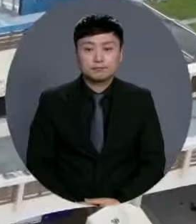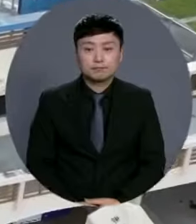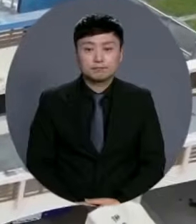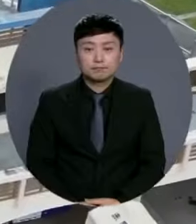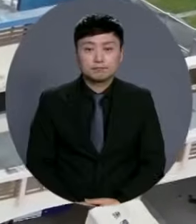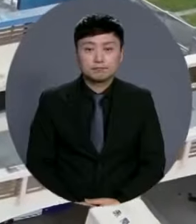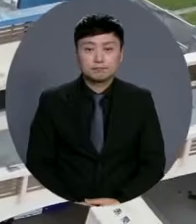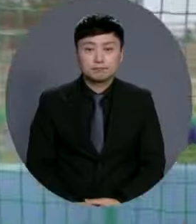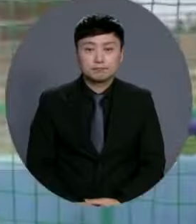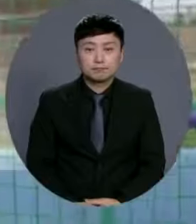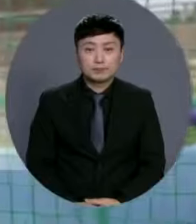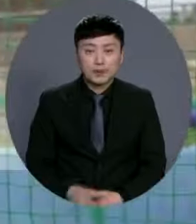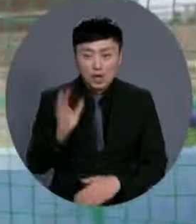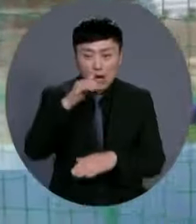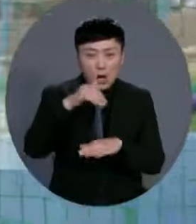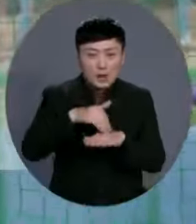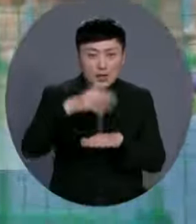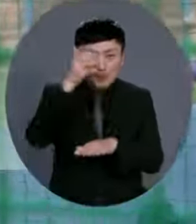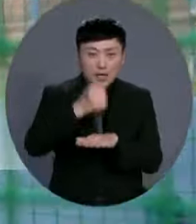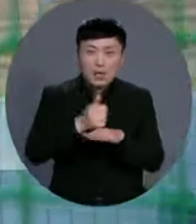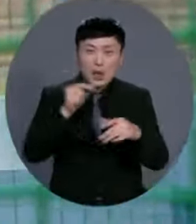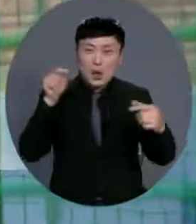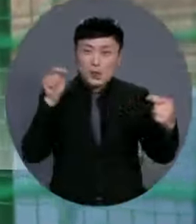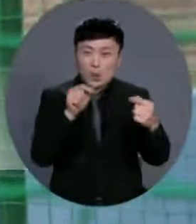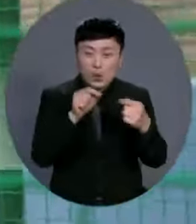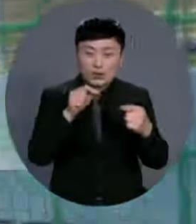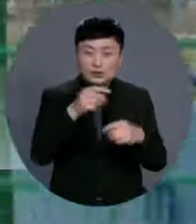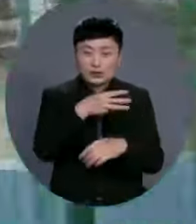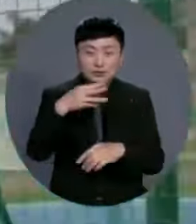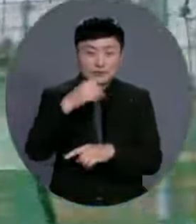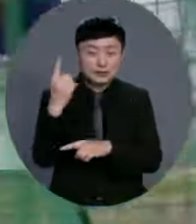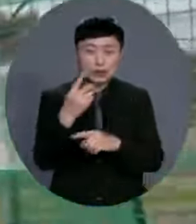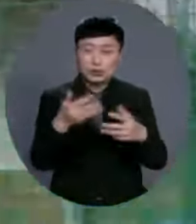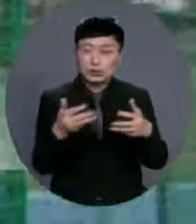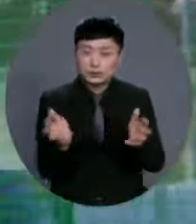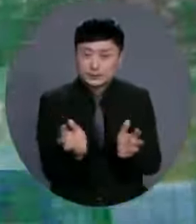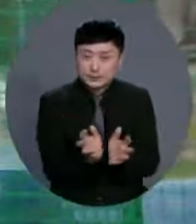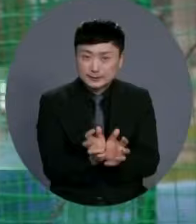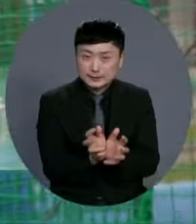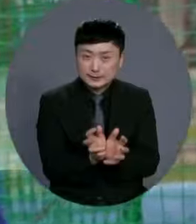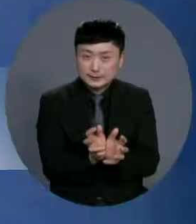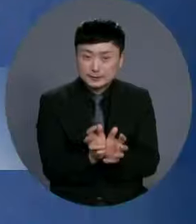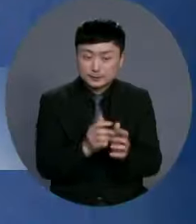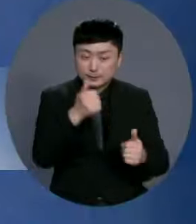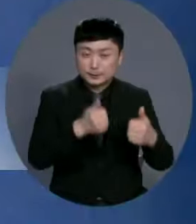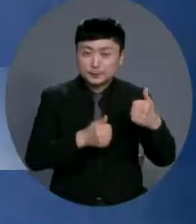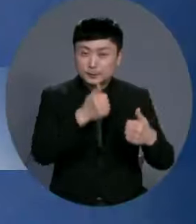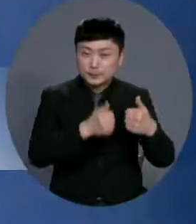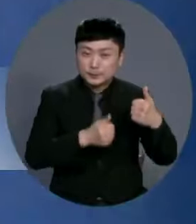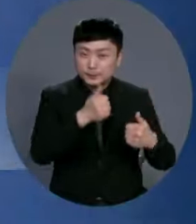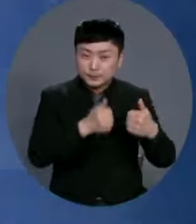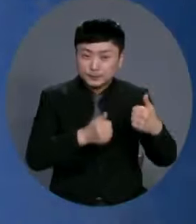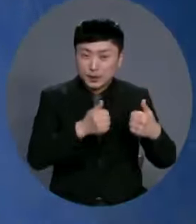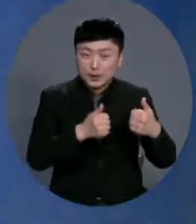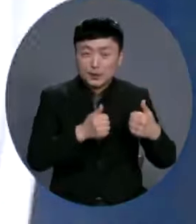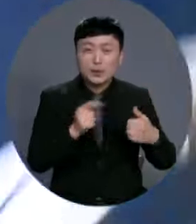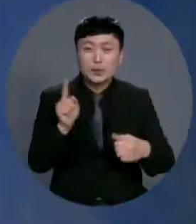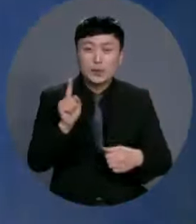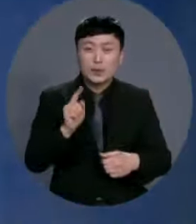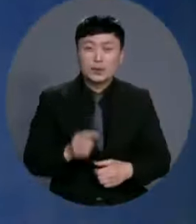어느덧 캠프 끝자락에 이른 삼성 라이온즈. 이번 주부터 시작된 국내 팀 맞대결부터 주전 기용을